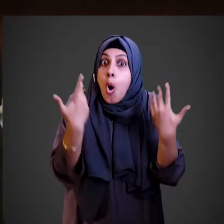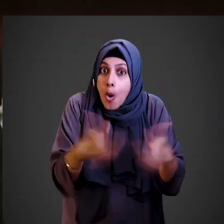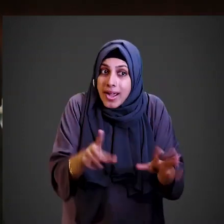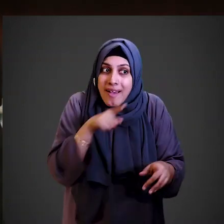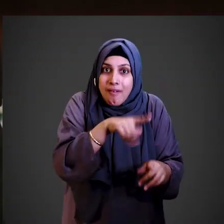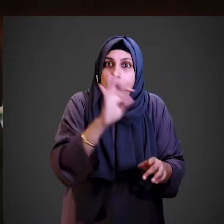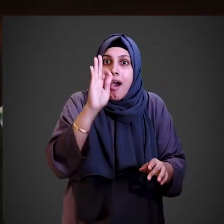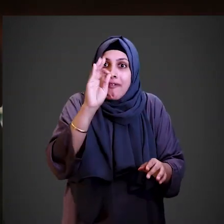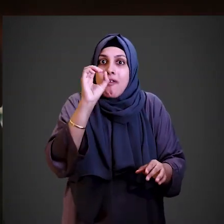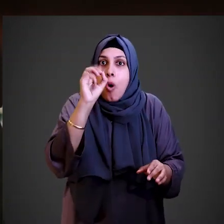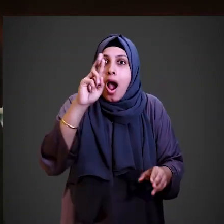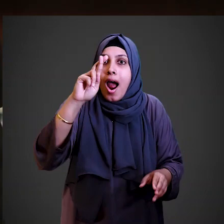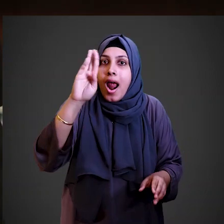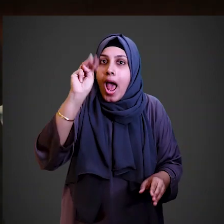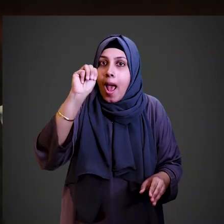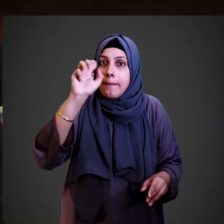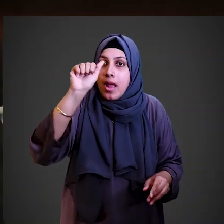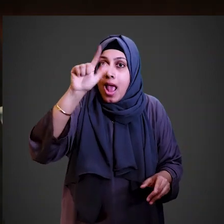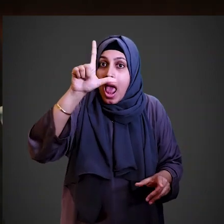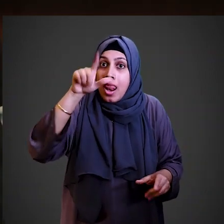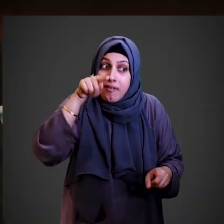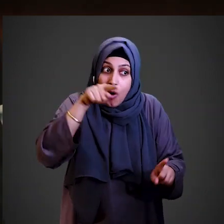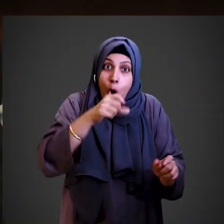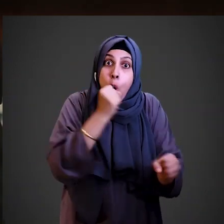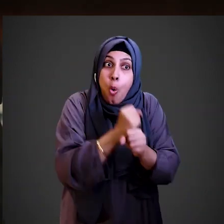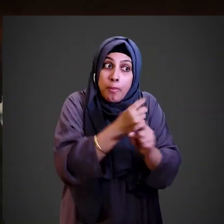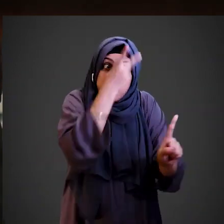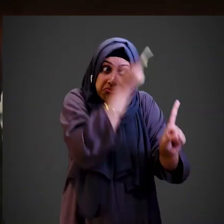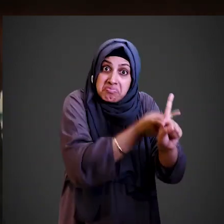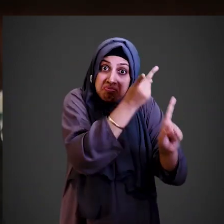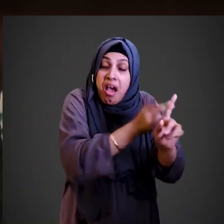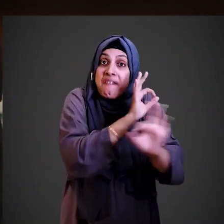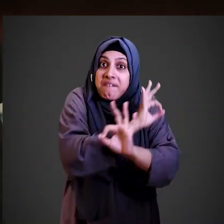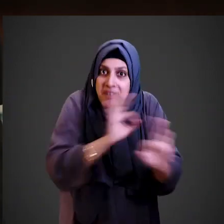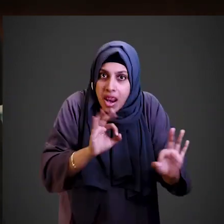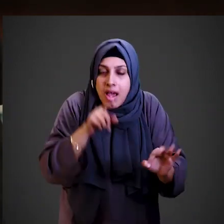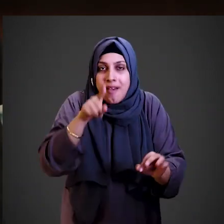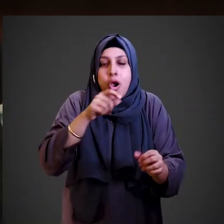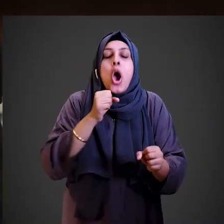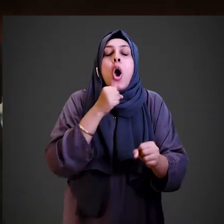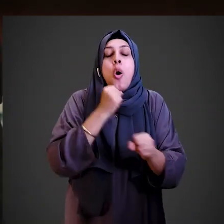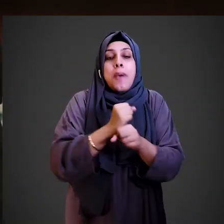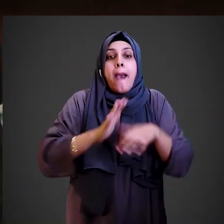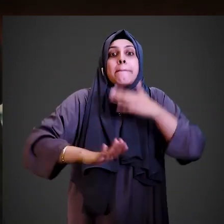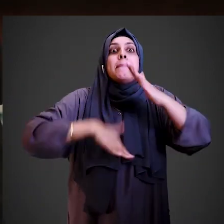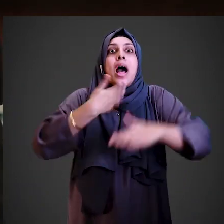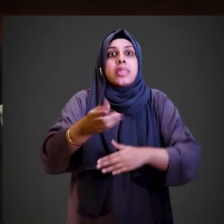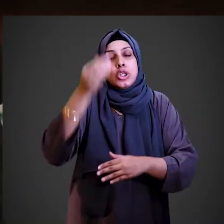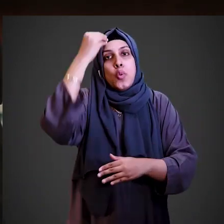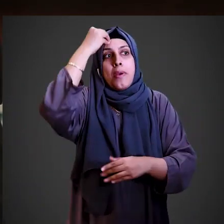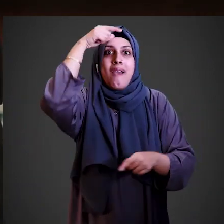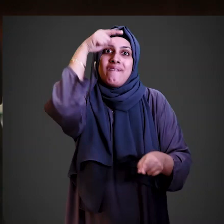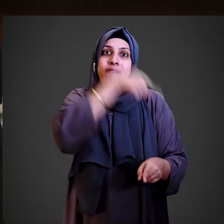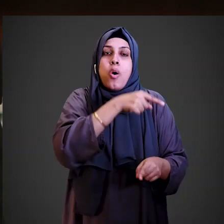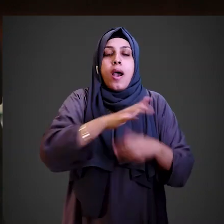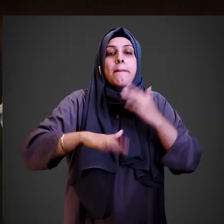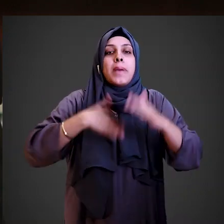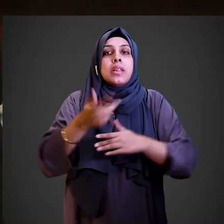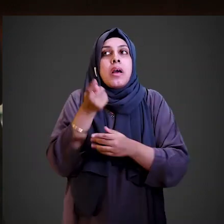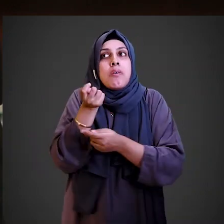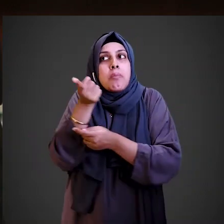اکانومی کا حصہ ہوں، یعنی کہ حکومت کے کھاتوں میں ان کا ذکر ہو، تو پھر حکومت کا یہ فرض بن جاتا ہے کہ